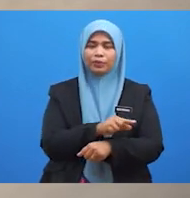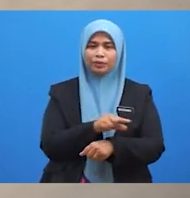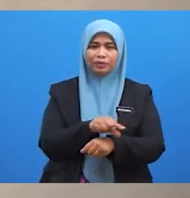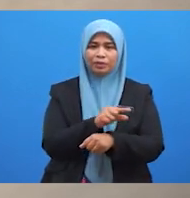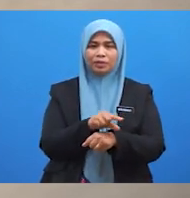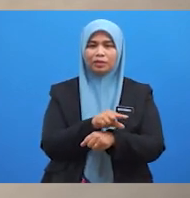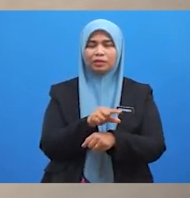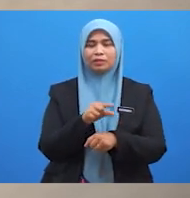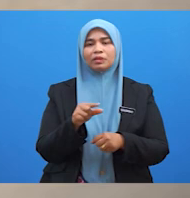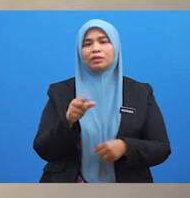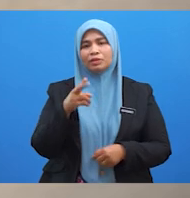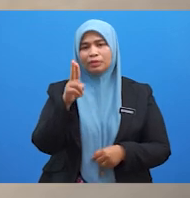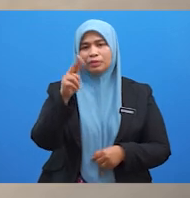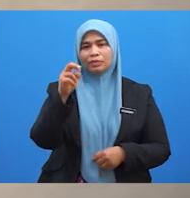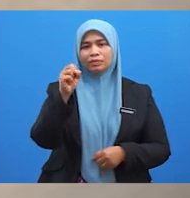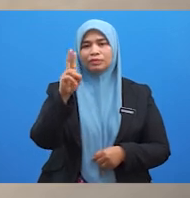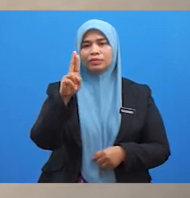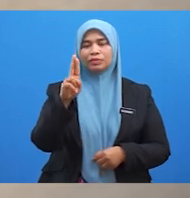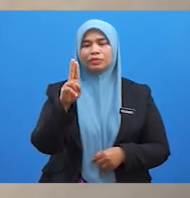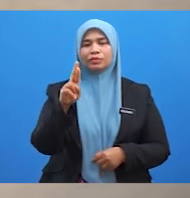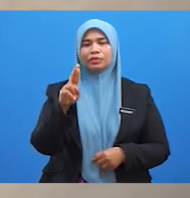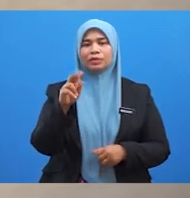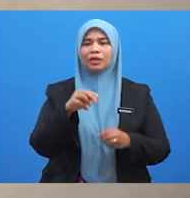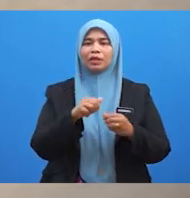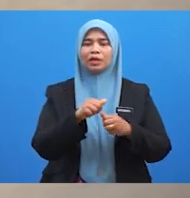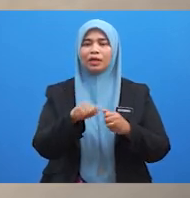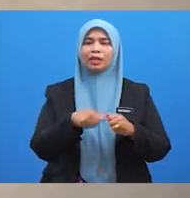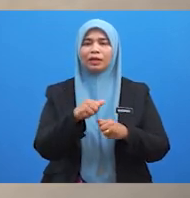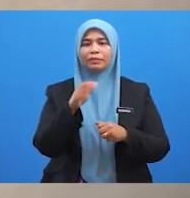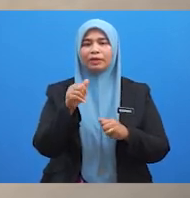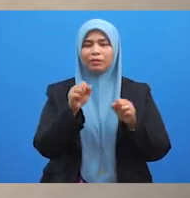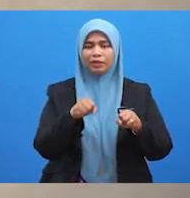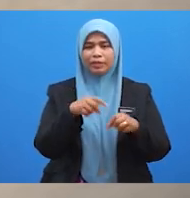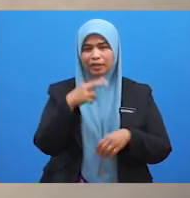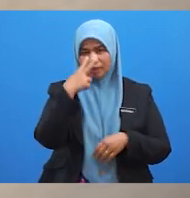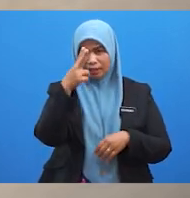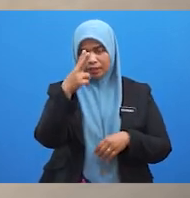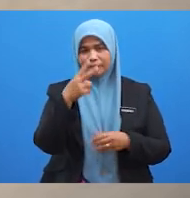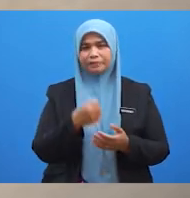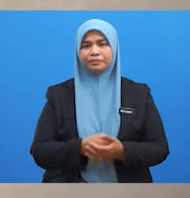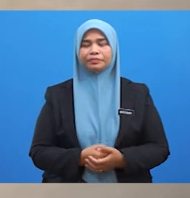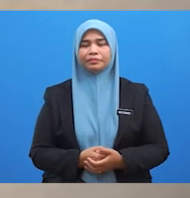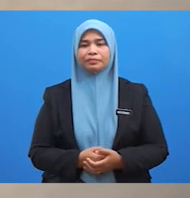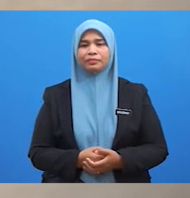alam yang boleh dilihat dalam persekitaran mereka.